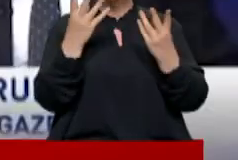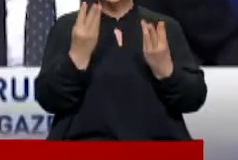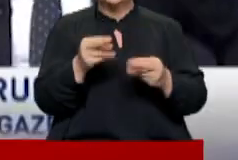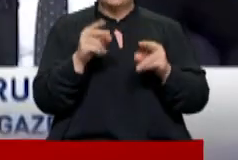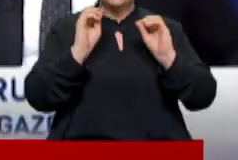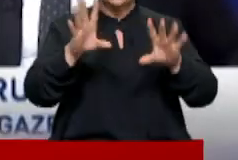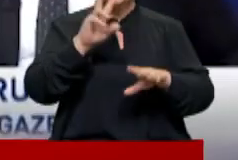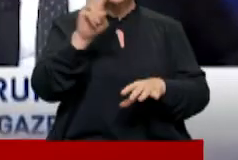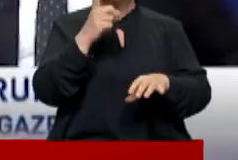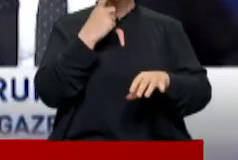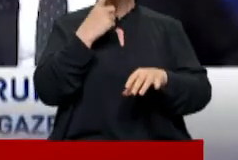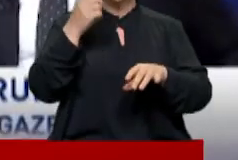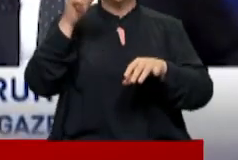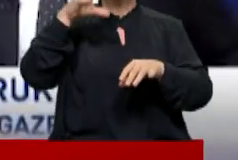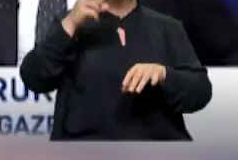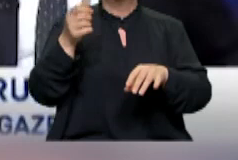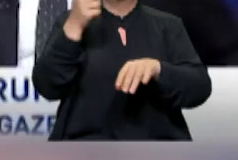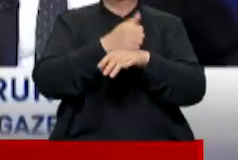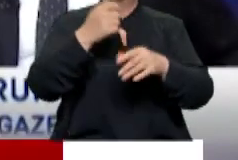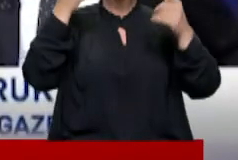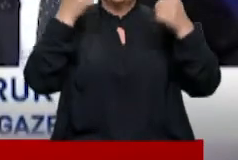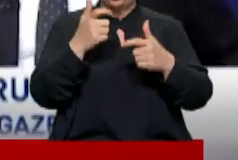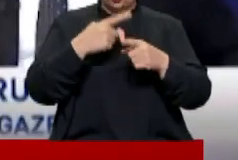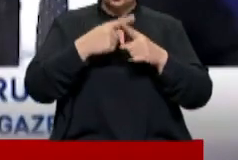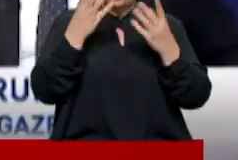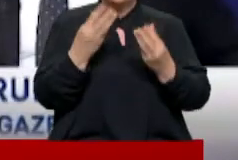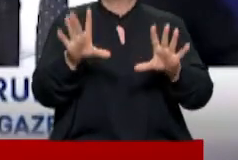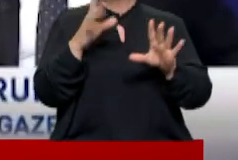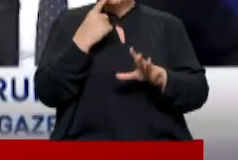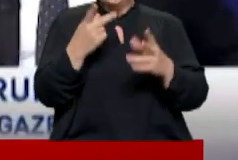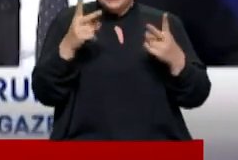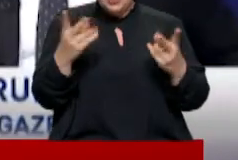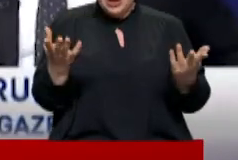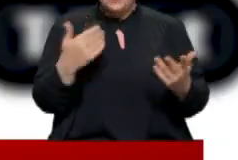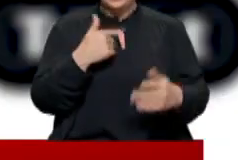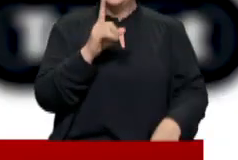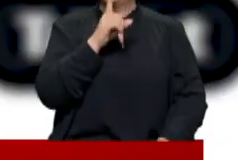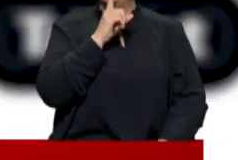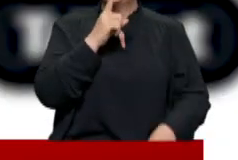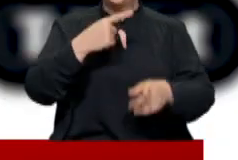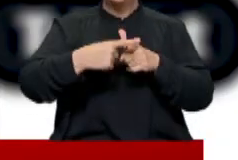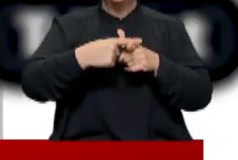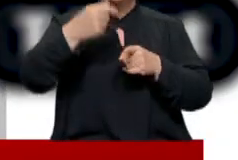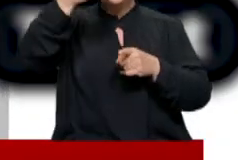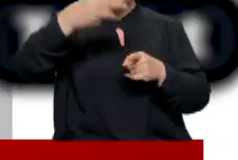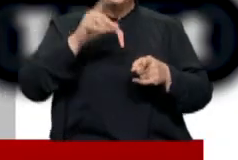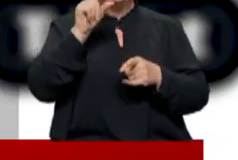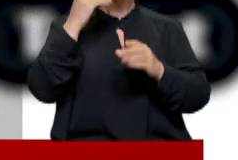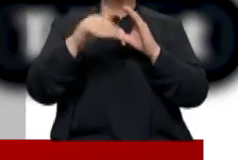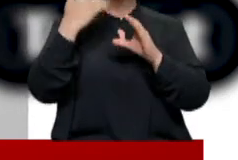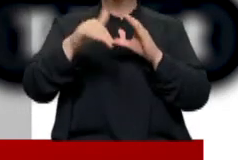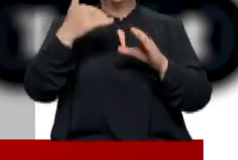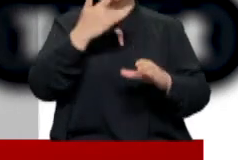yorumlandı. 20 yıllık AKP döneminin sorumluluğuna ortak olmuş denebilir mi? Bak yine de kendimi tutuyorum. Paylaştığım sıralı tweetler